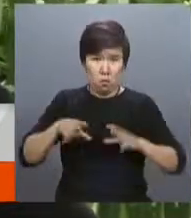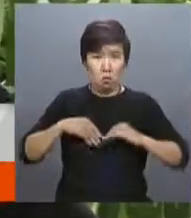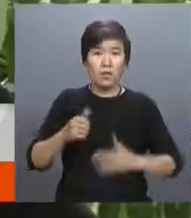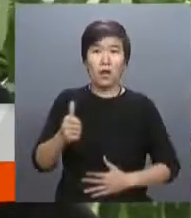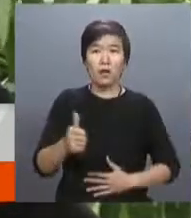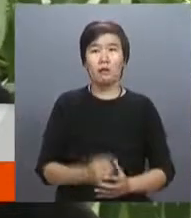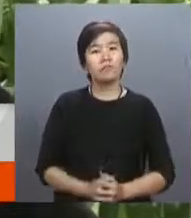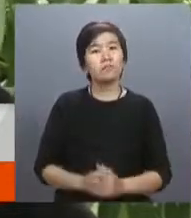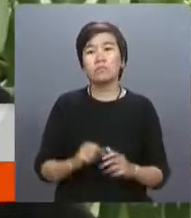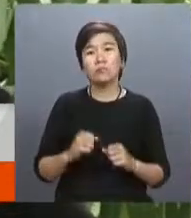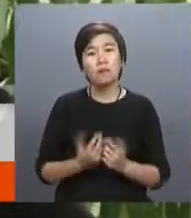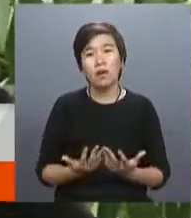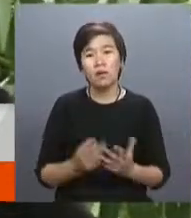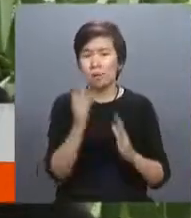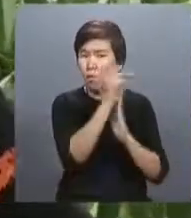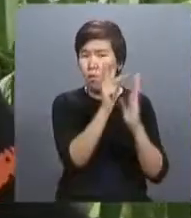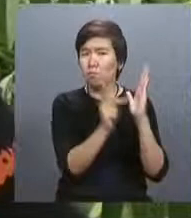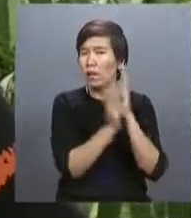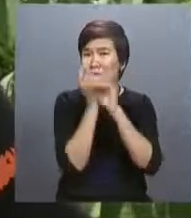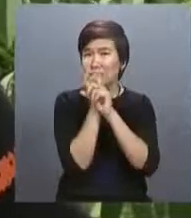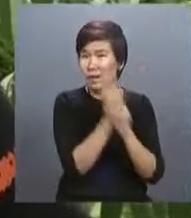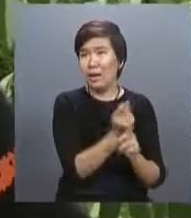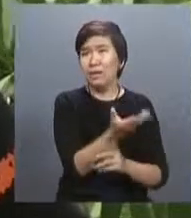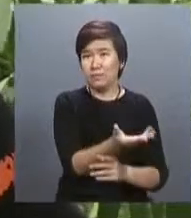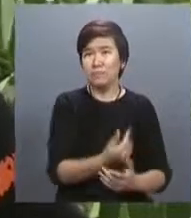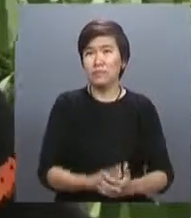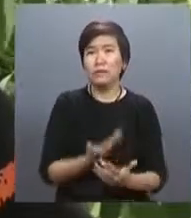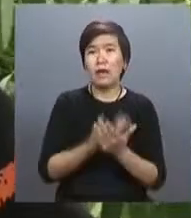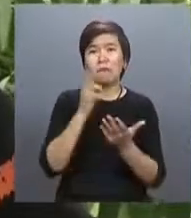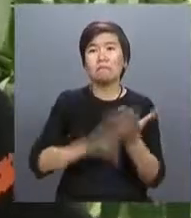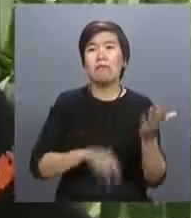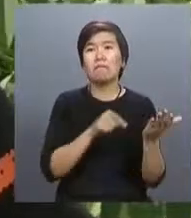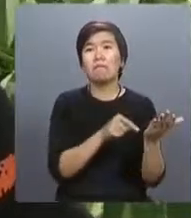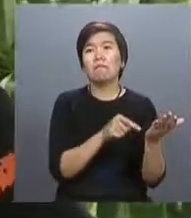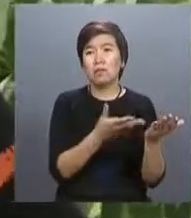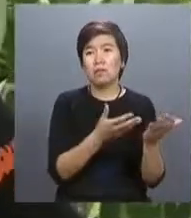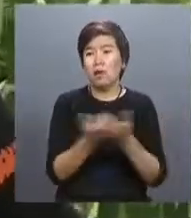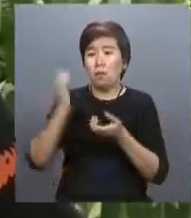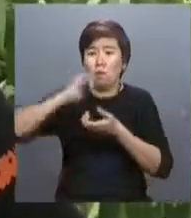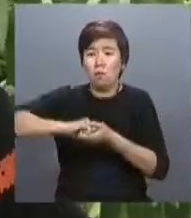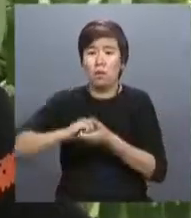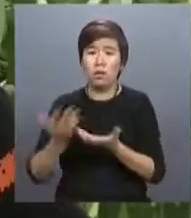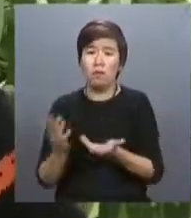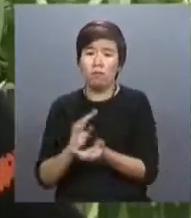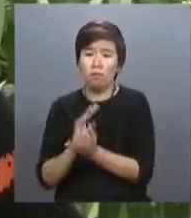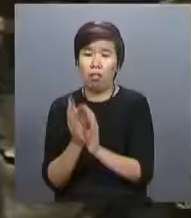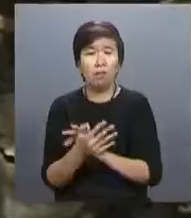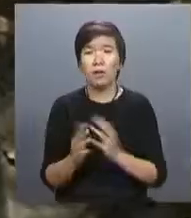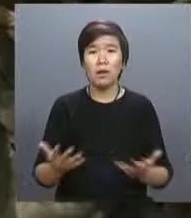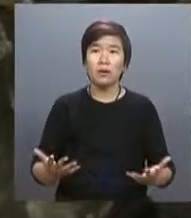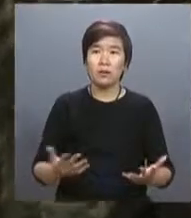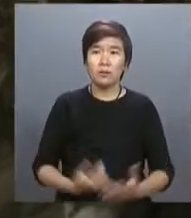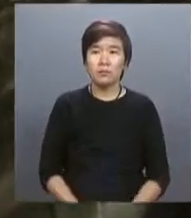เอาข้อกฎหมายมาดำเนินการเลยอย่างเงี้ยมันก็ได้แค่ค่าปรับแต่ว่าได้ในเรื่องความร่วมมือเรื่องอะไรพวกนี้มันก็จะไม่